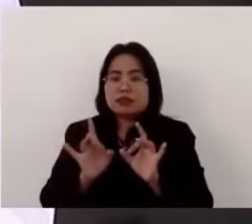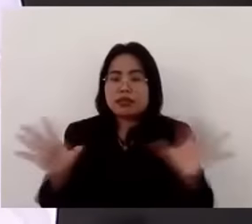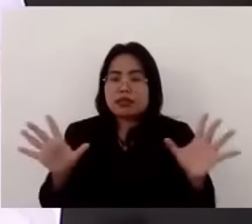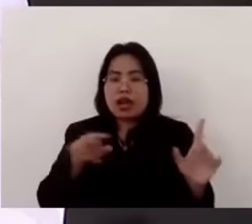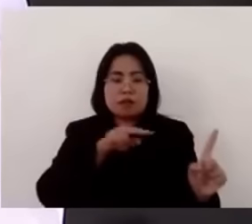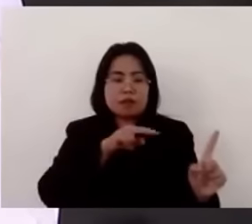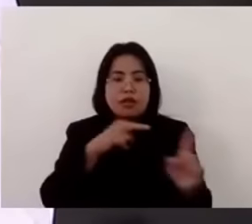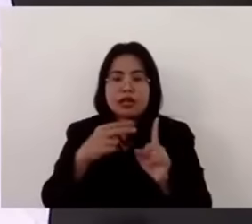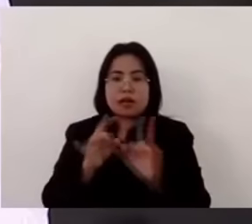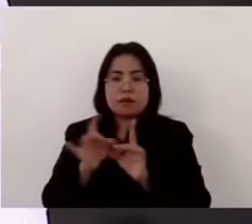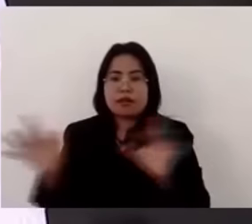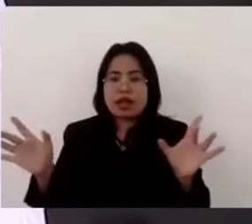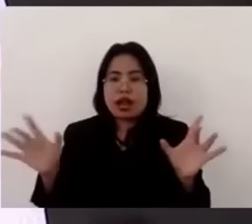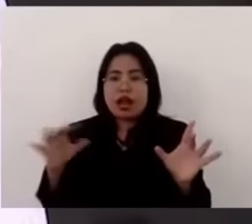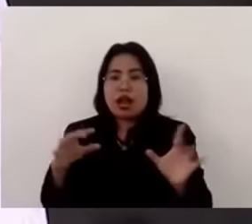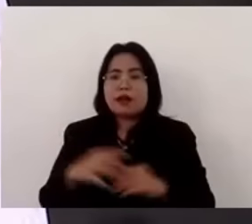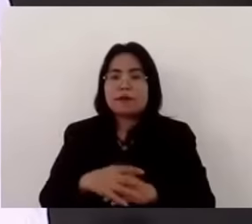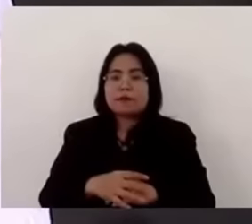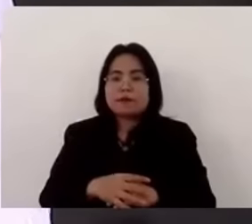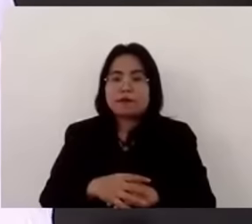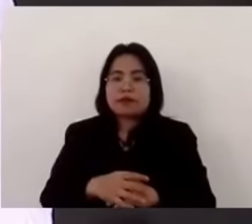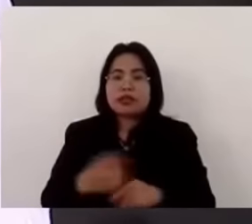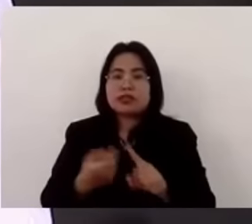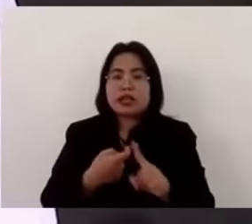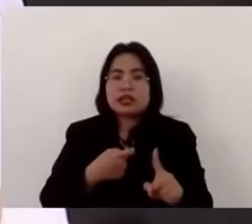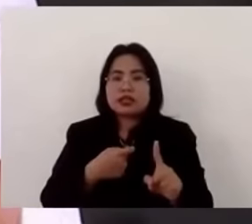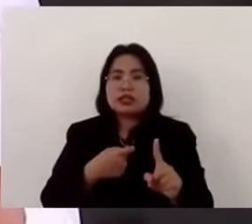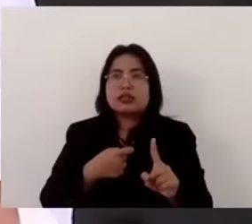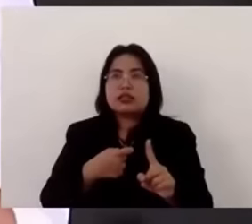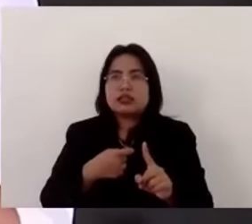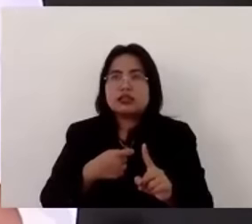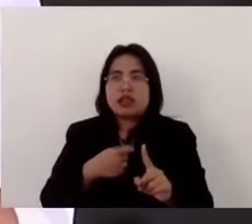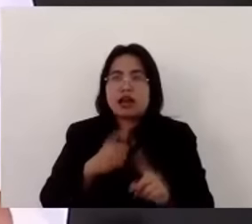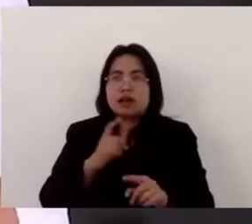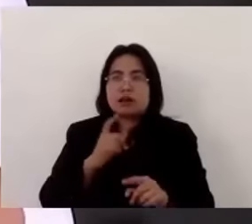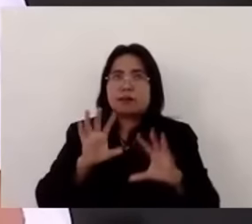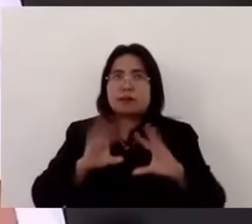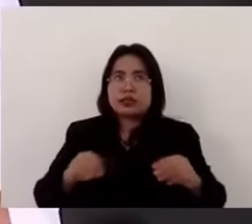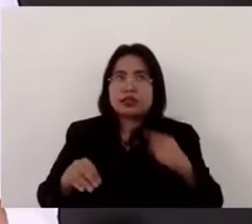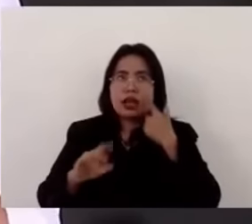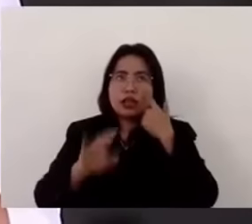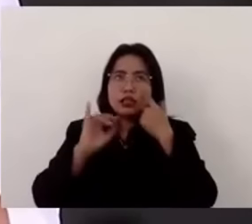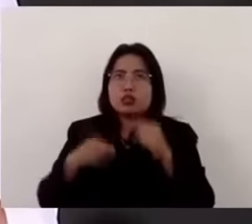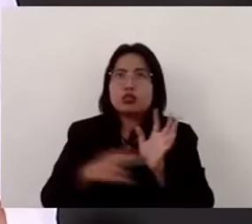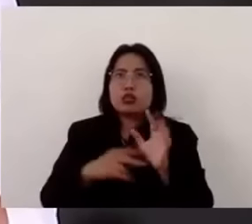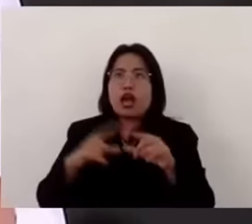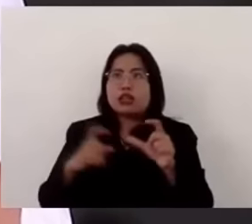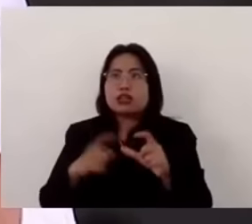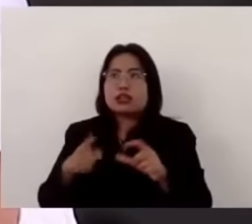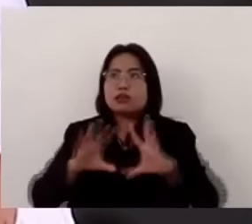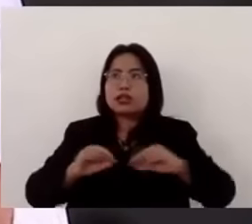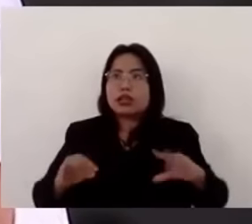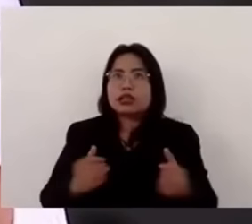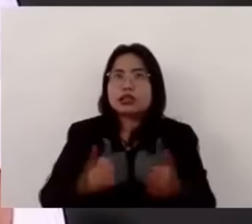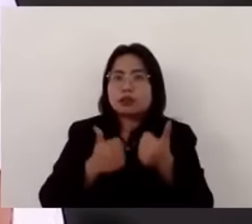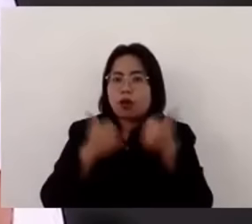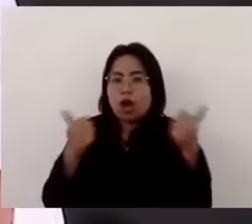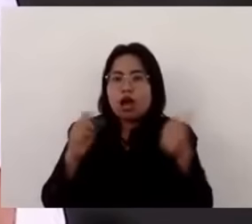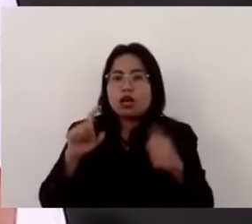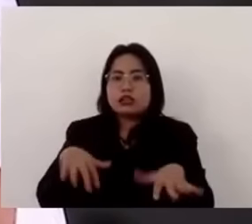hak-hak yang melekat pada ee seorang pekerja dan memang jurnalis ini profesi yang istimewa sehingga kita